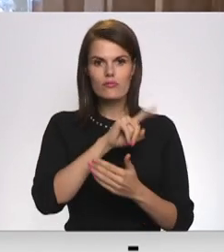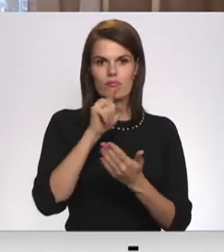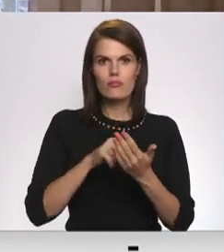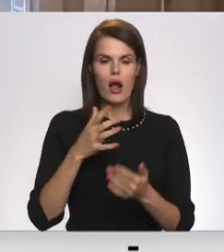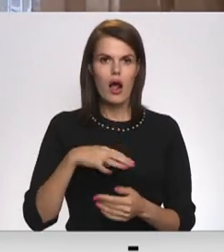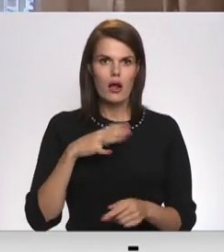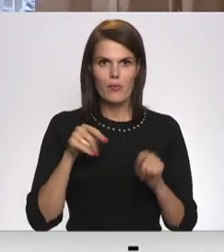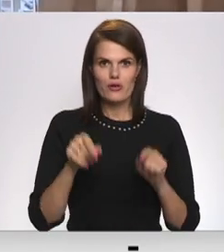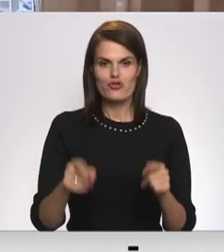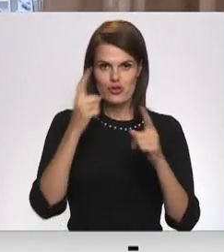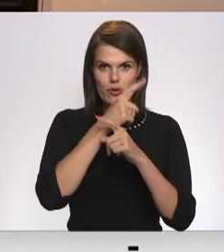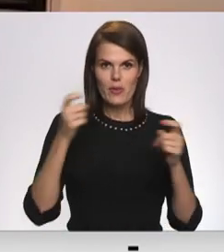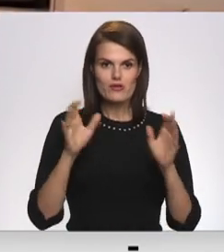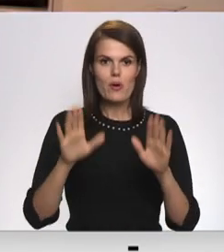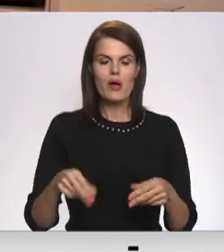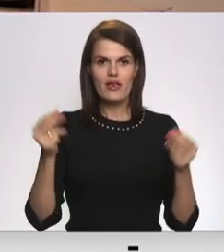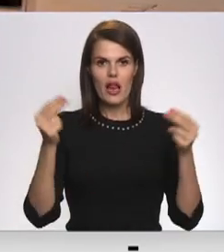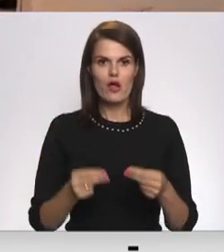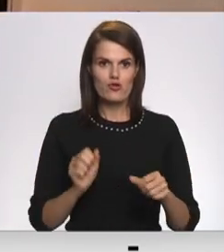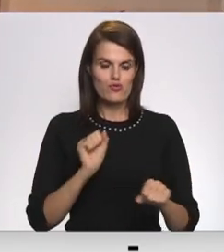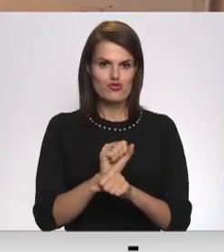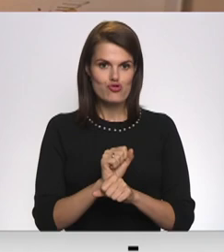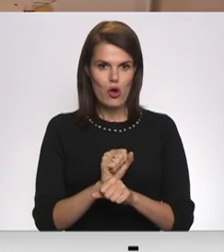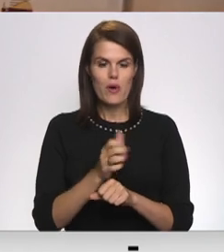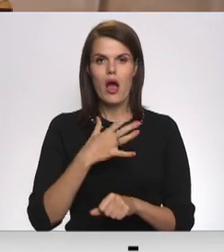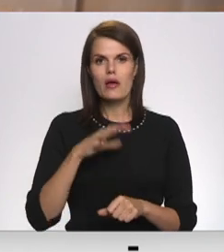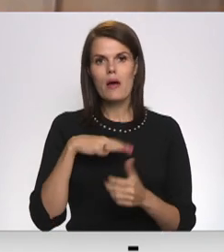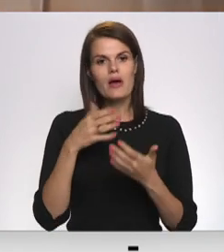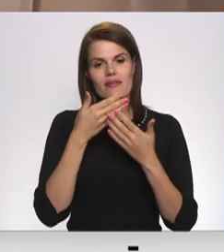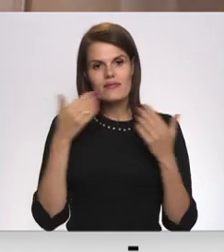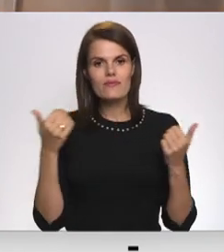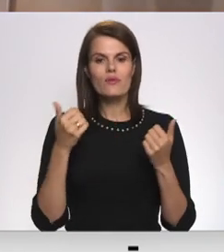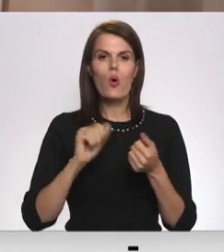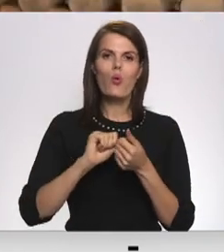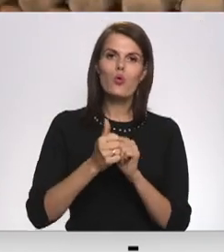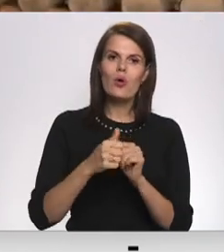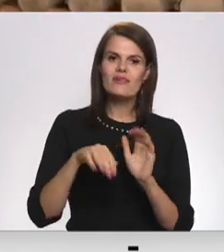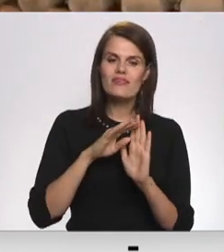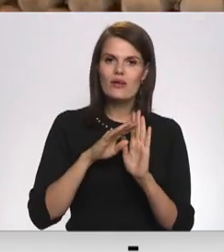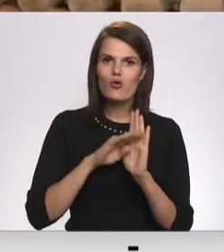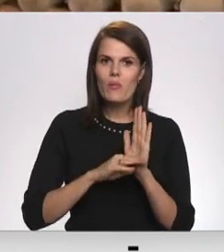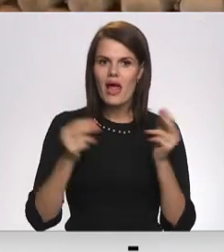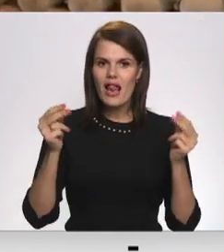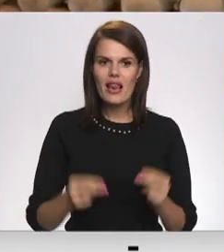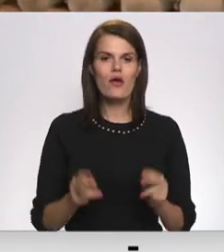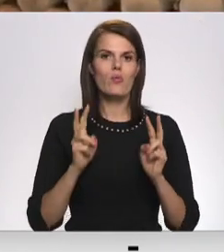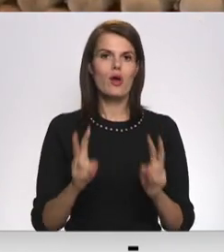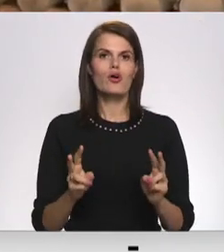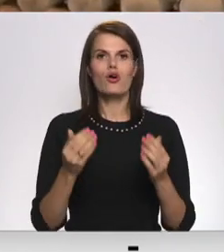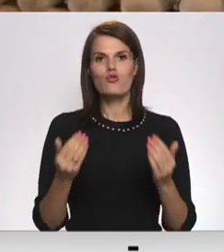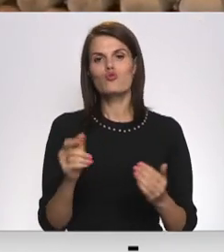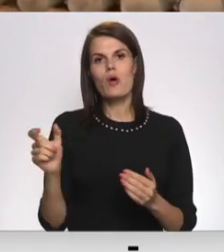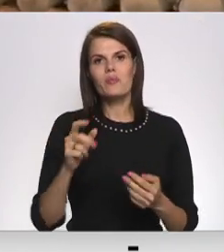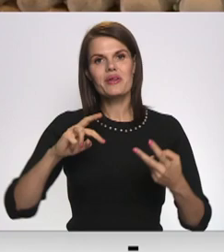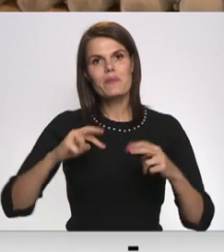ir šis paziņojums par līgumu izbeigšanu, tad kāpēc nav, piemēram, grozījumu līgumam, ka viņi mums šobrīd